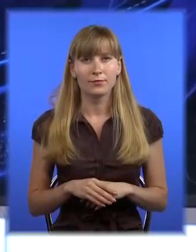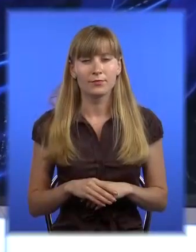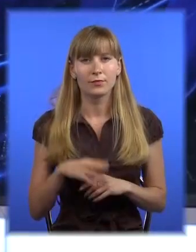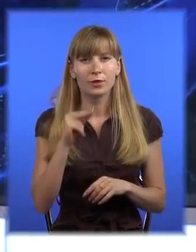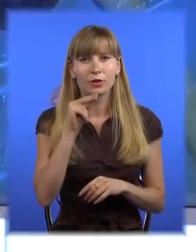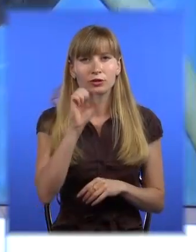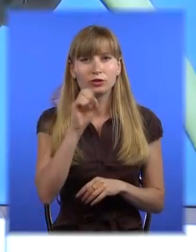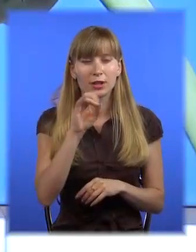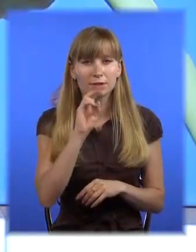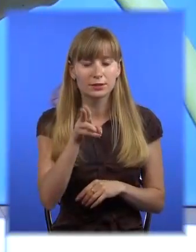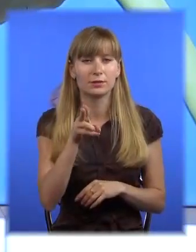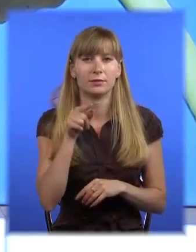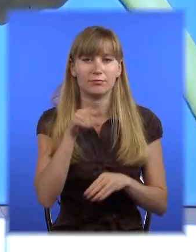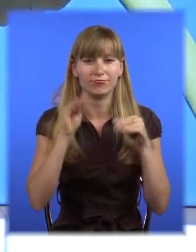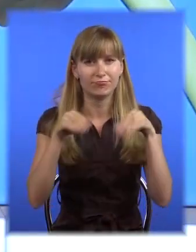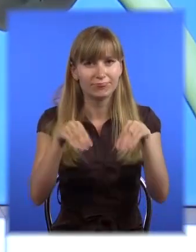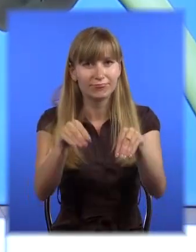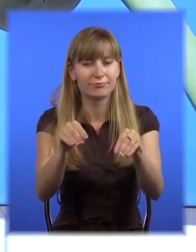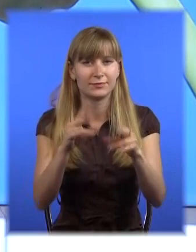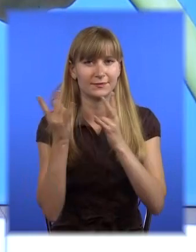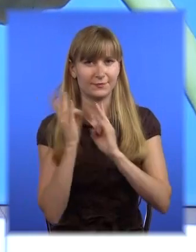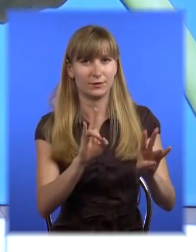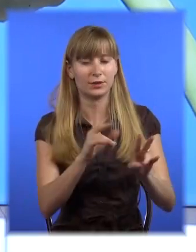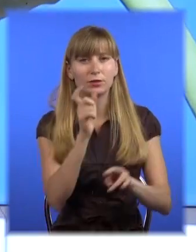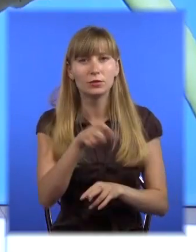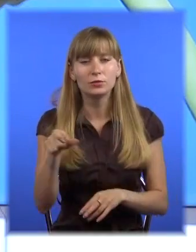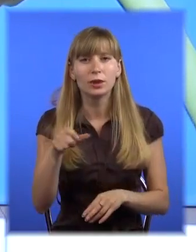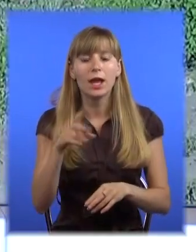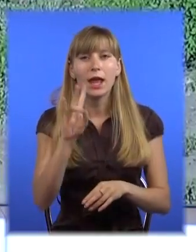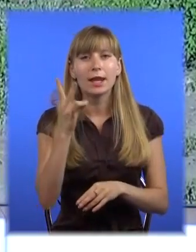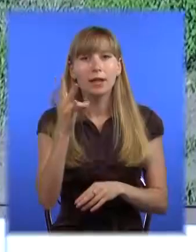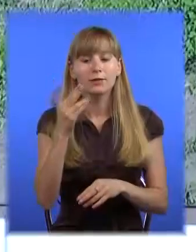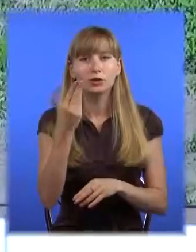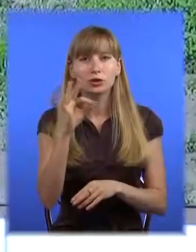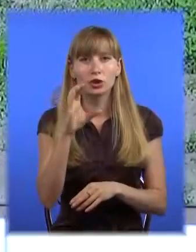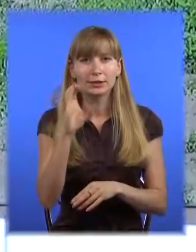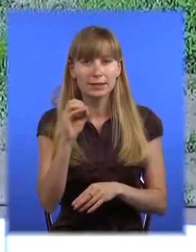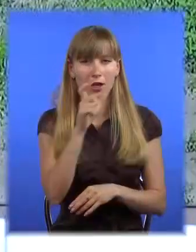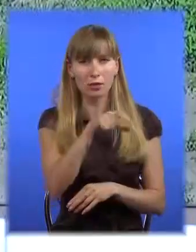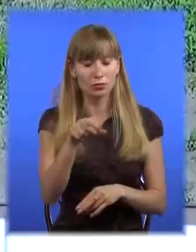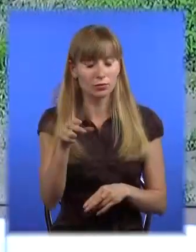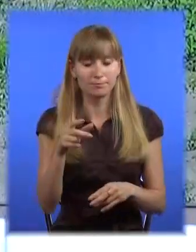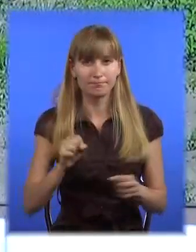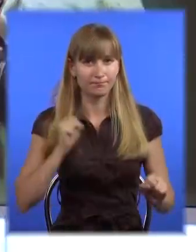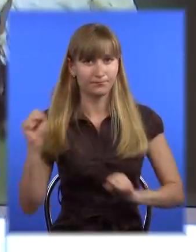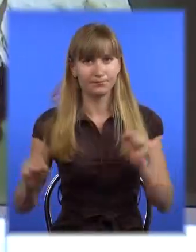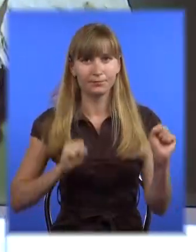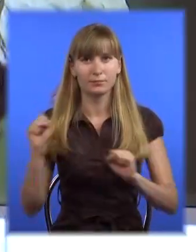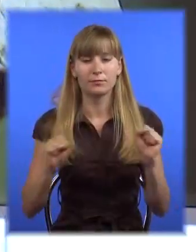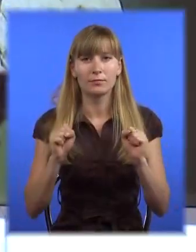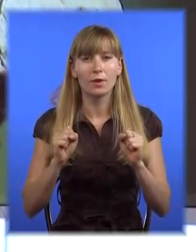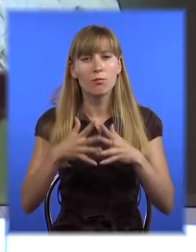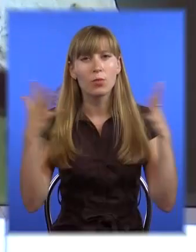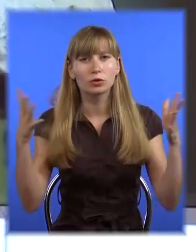Часник розбрату. Діяльність фермерського угіддя, розташованого біля Миколаївського шосе, непокоїть місцевих мешканців. На